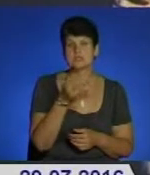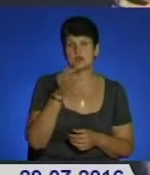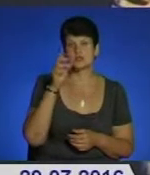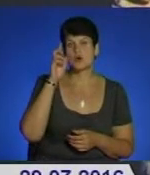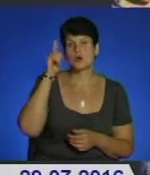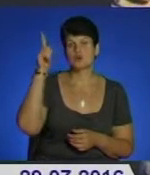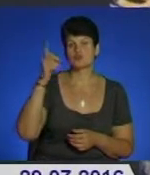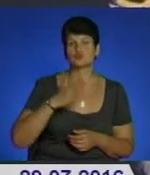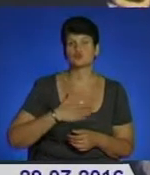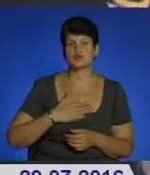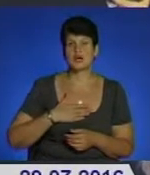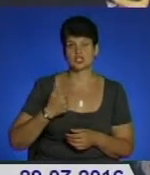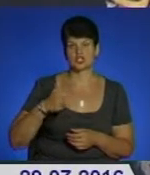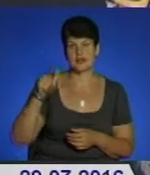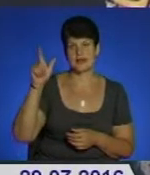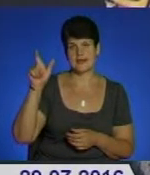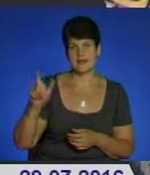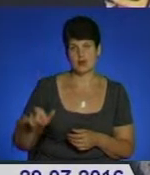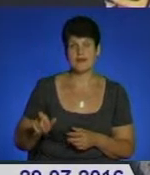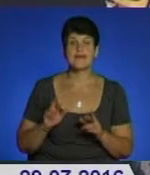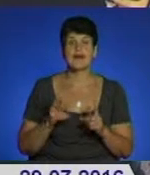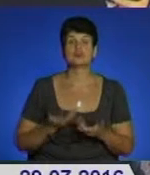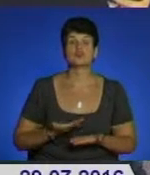герой? Як він прожив життя?